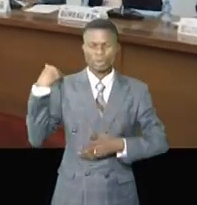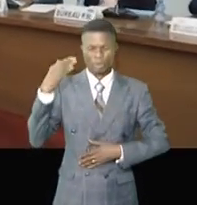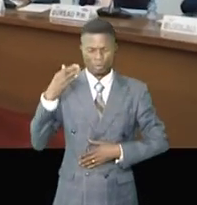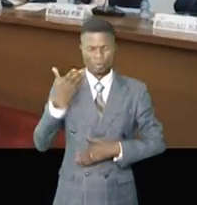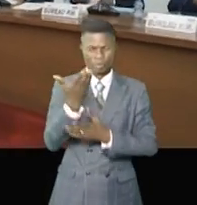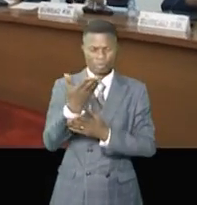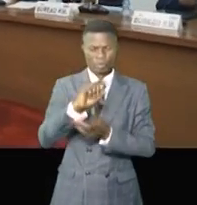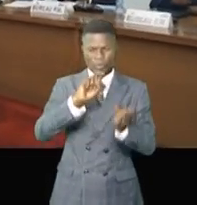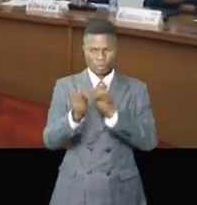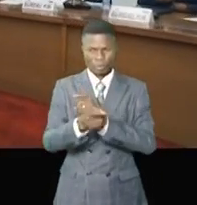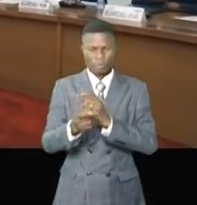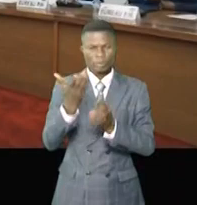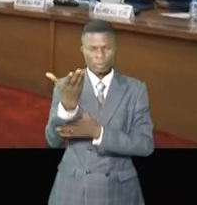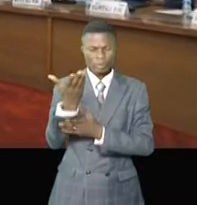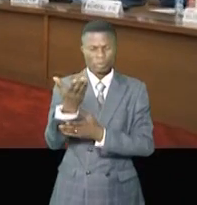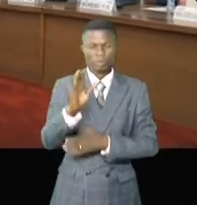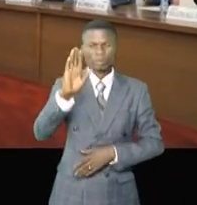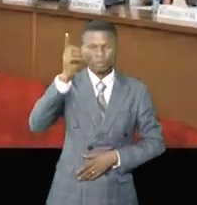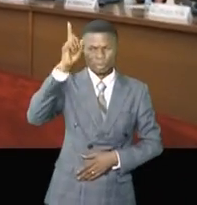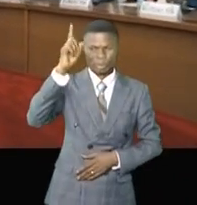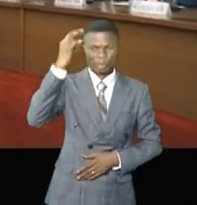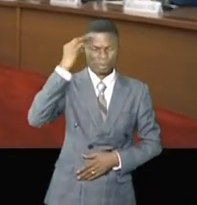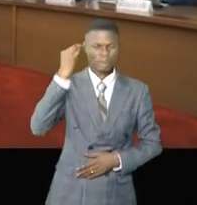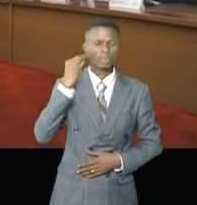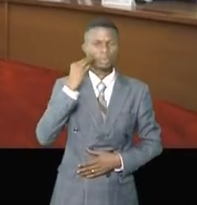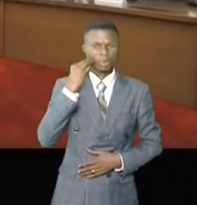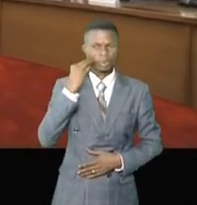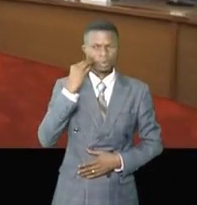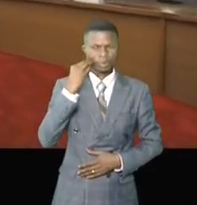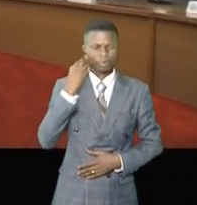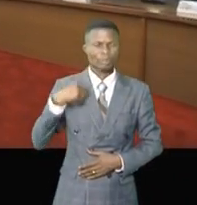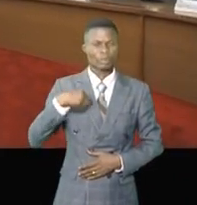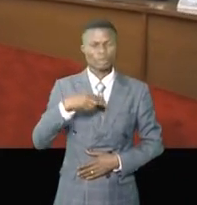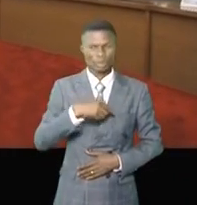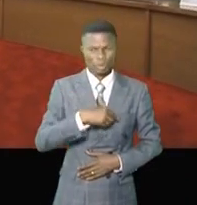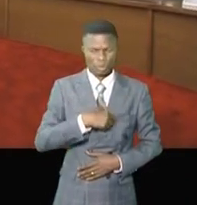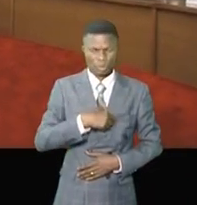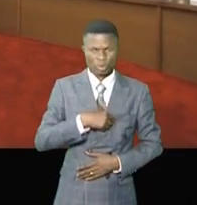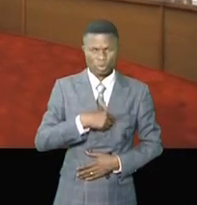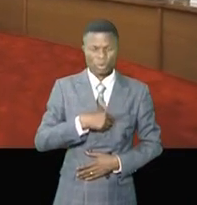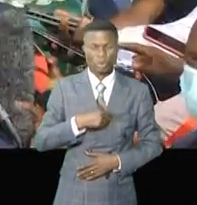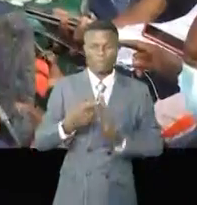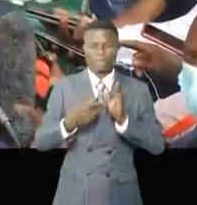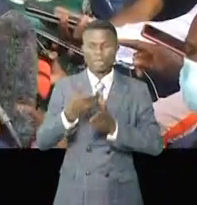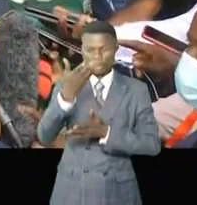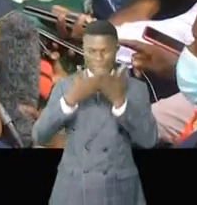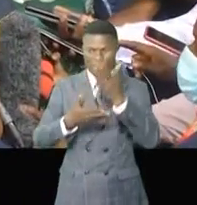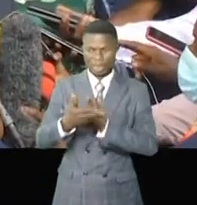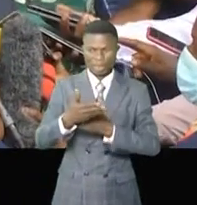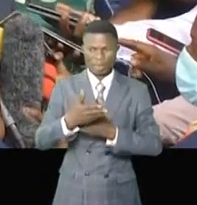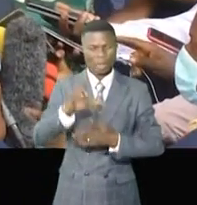répondre à l'invitation de son Excellence, Monsieur le Premier ministre, où nous avons été non seulement lui présenter les